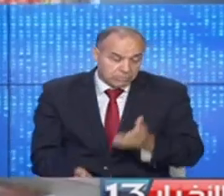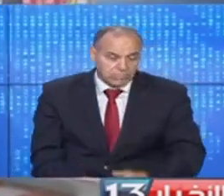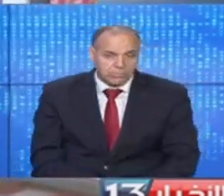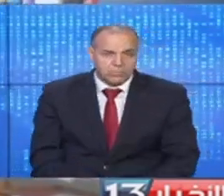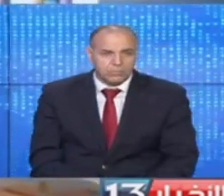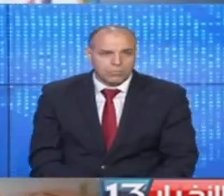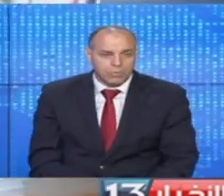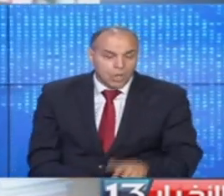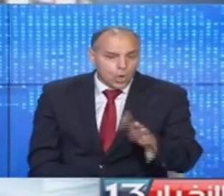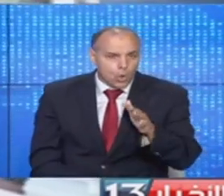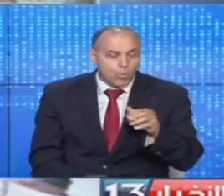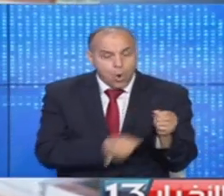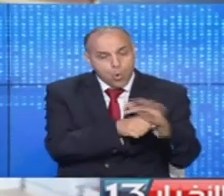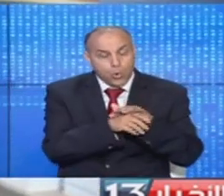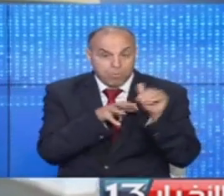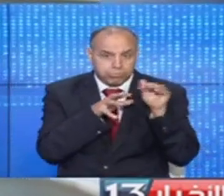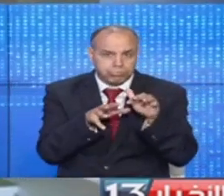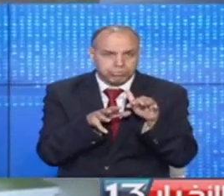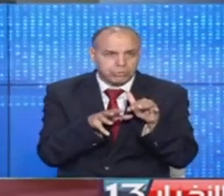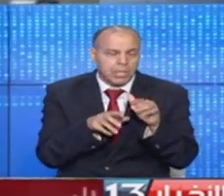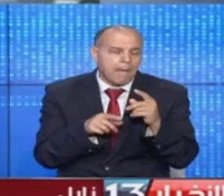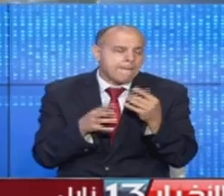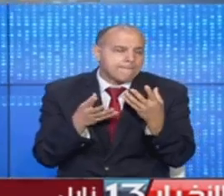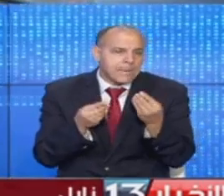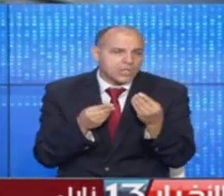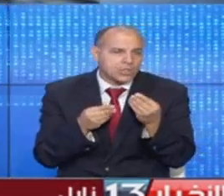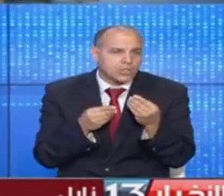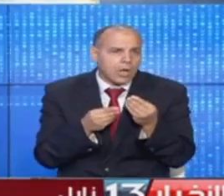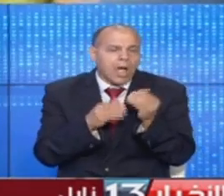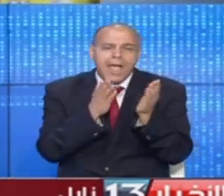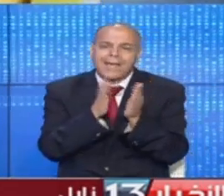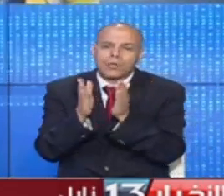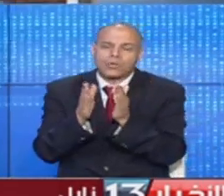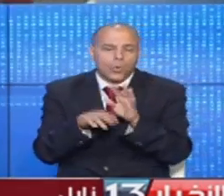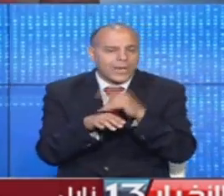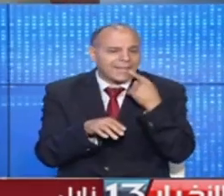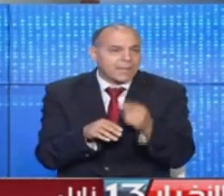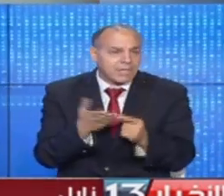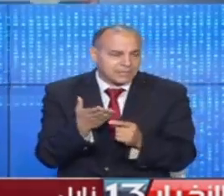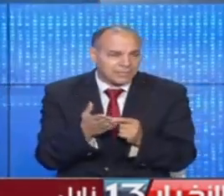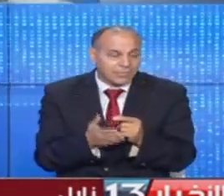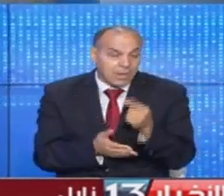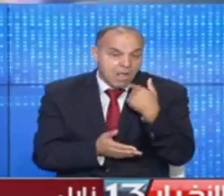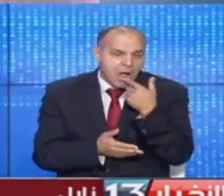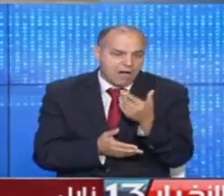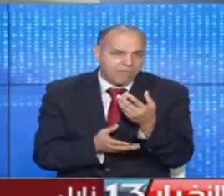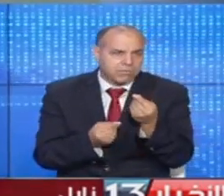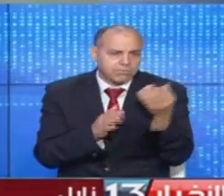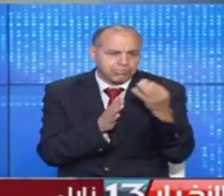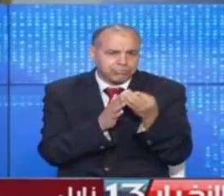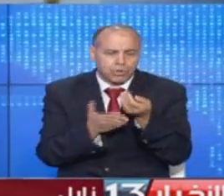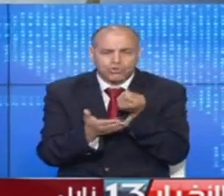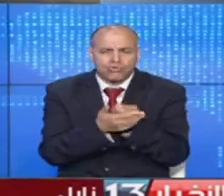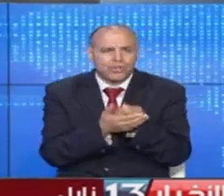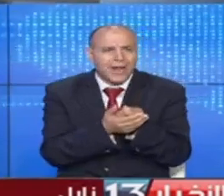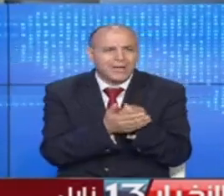يبدو ان جاء حتى تكون قد القت بظلالها على قطاع المكتبات بولايه نابل حيث عرفت نسبه الاقبال على